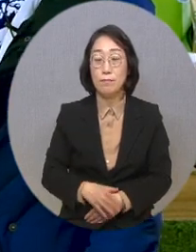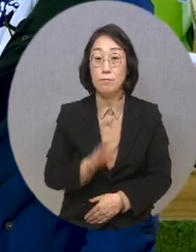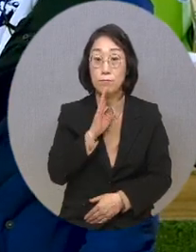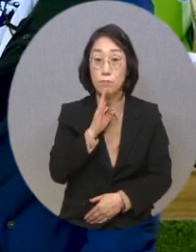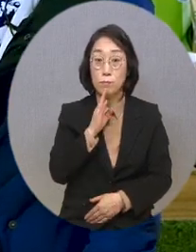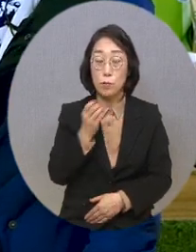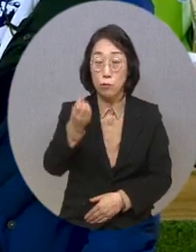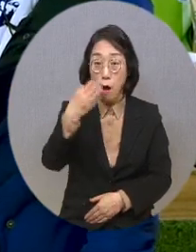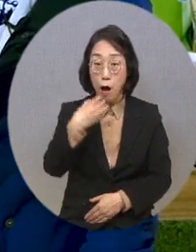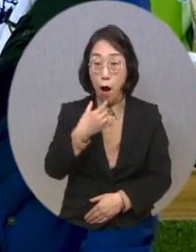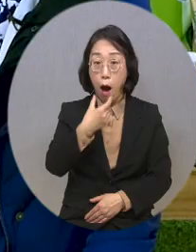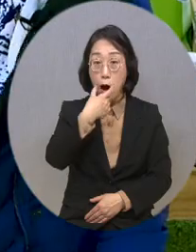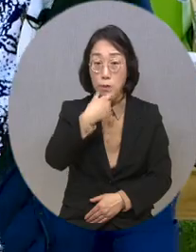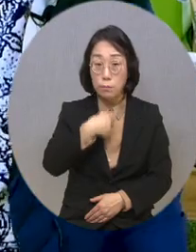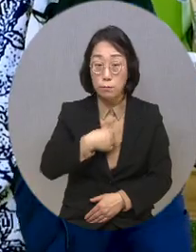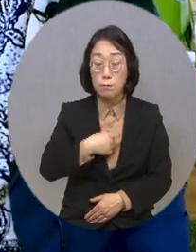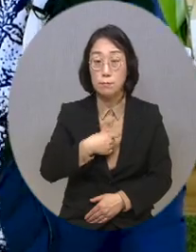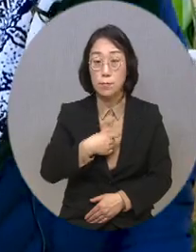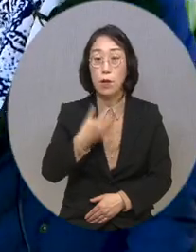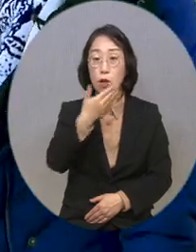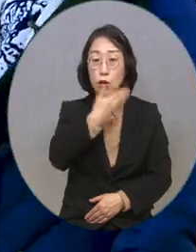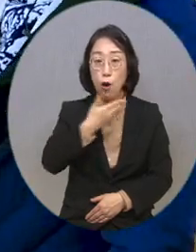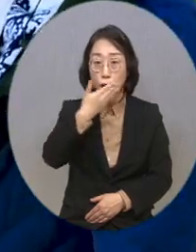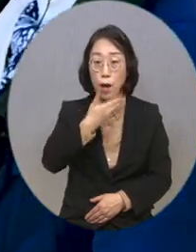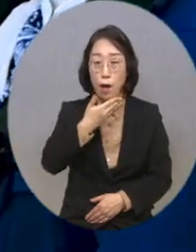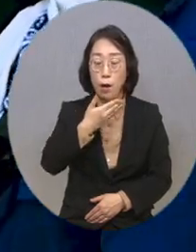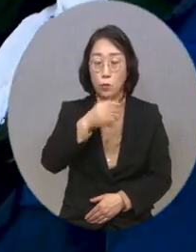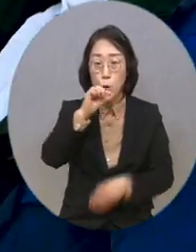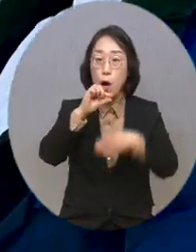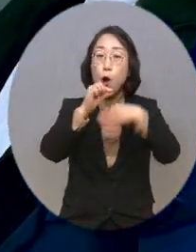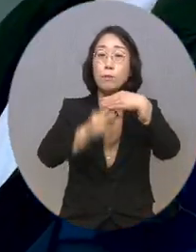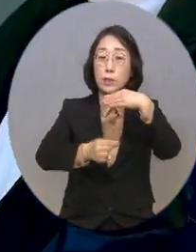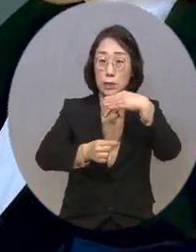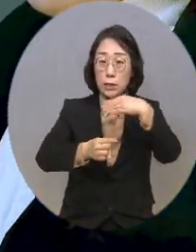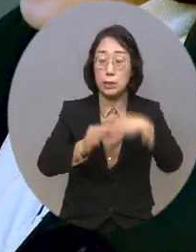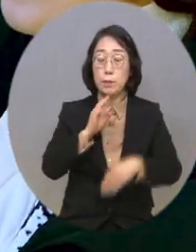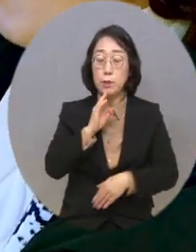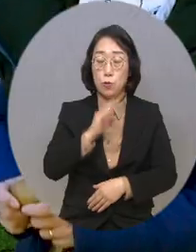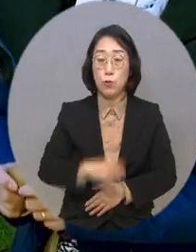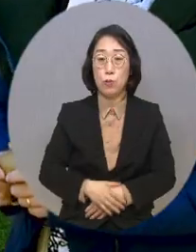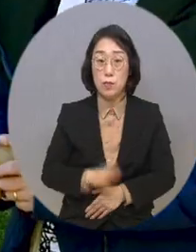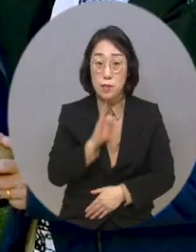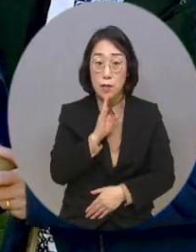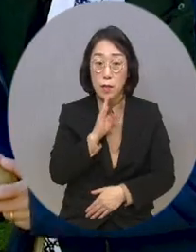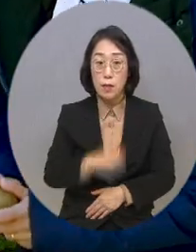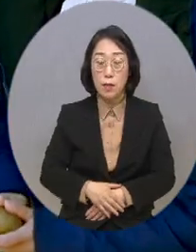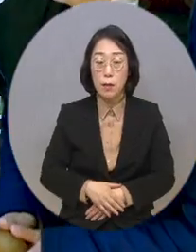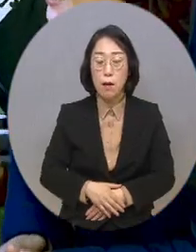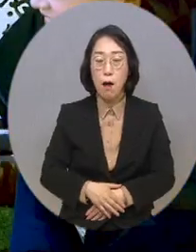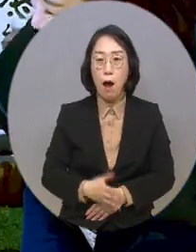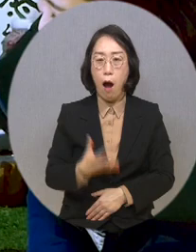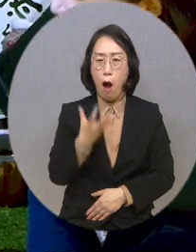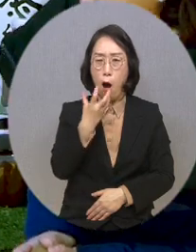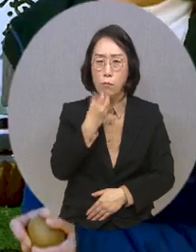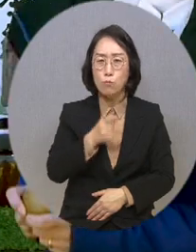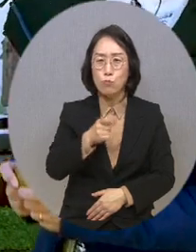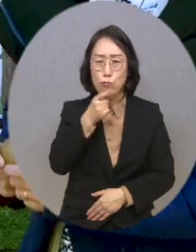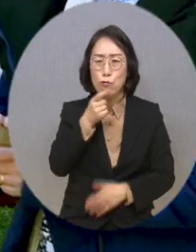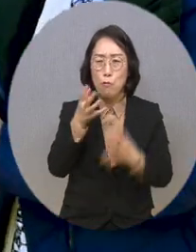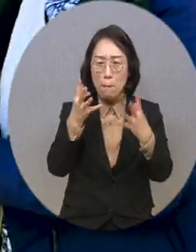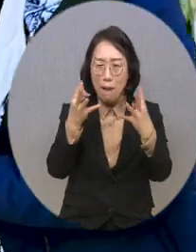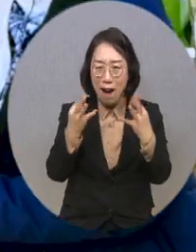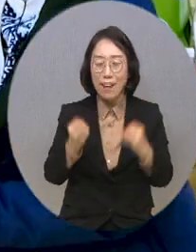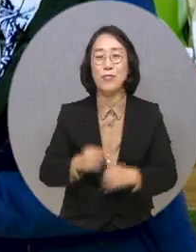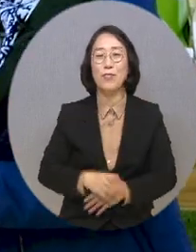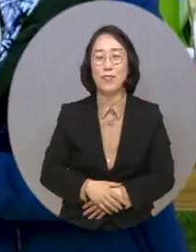맞아요. 맛있죠? 키위는 껍질에 영양분이 제일 많아요. 진짜 껍질을 네네네. 먹으라고? 네. 과즙이 엄청 많아요, 여기